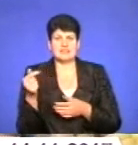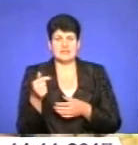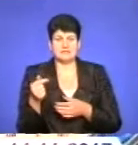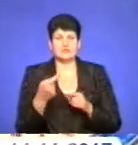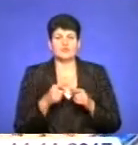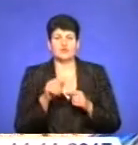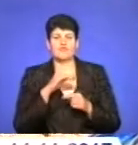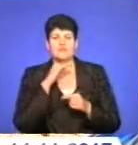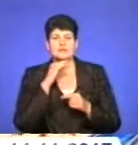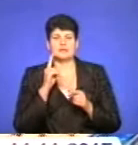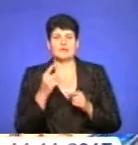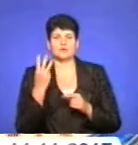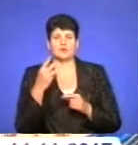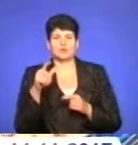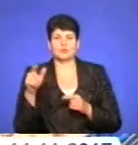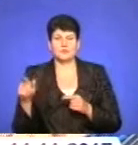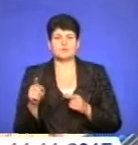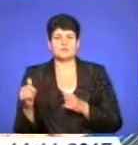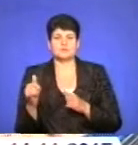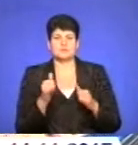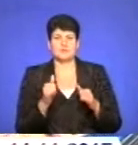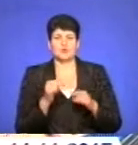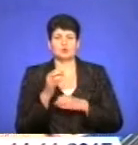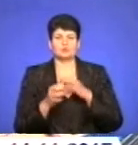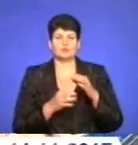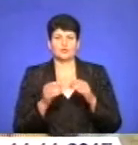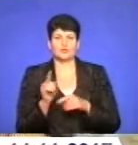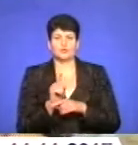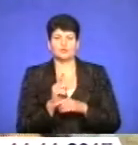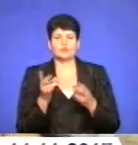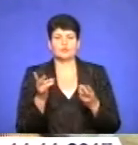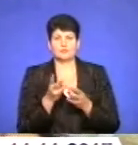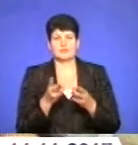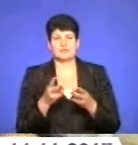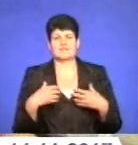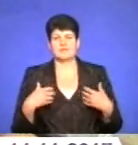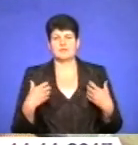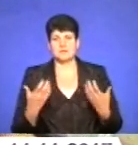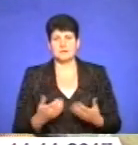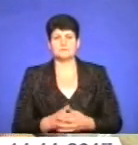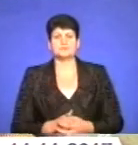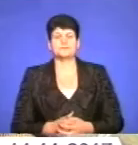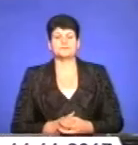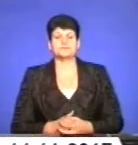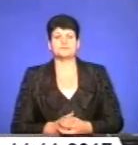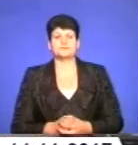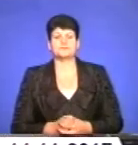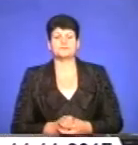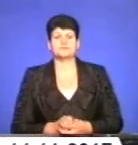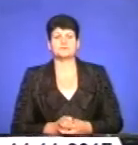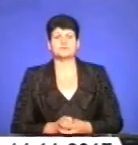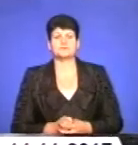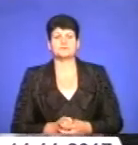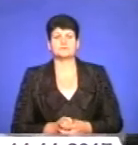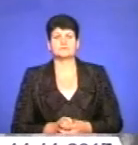Цього вистачить лише для 3 чоловік, щоб забезпечити добову норму необхідних організму вітамінів. Марта Журавель, Юрій Багрі, Андрій Прокопів,